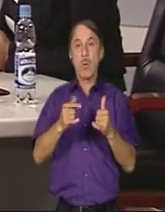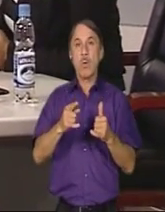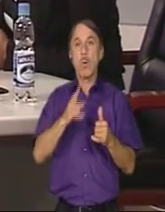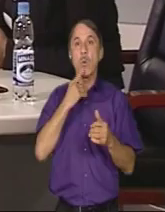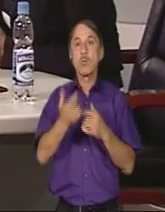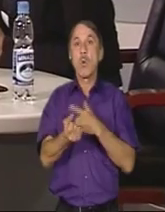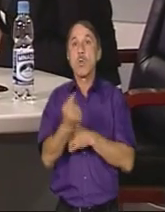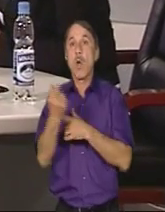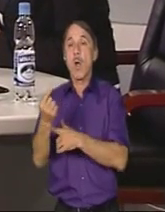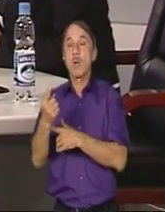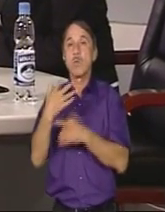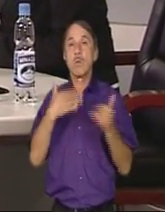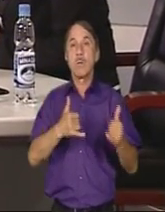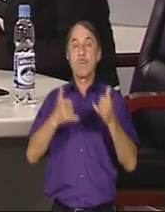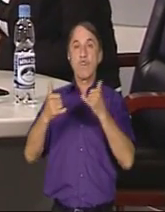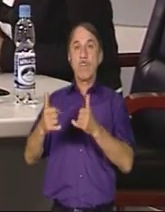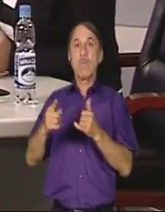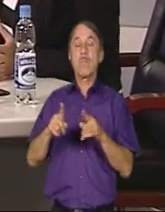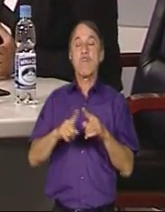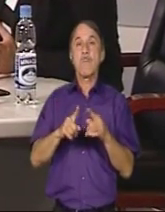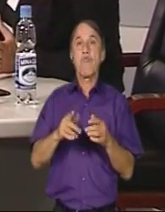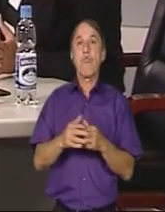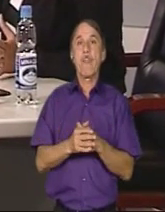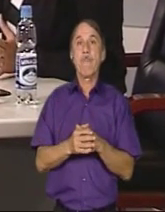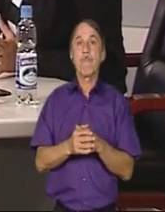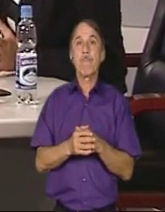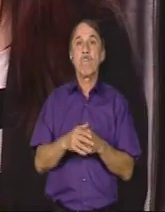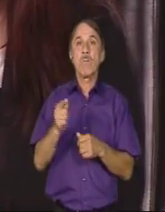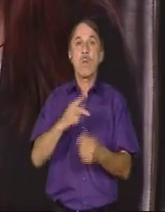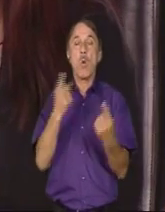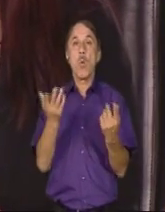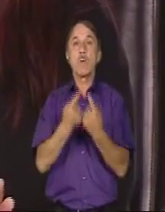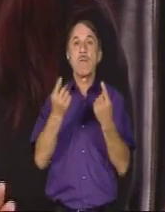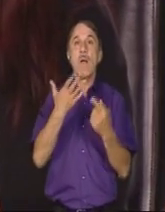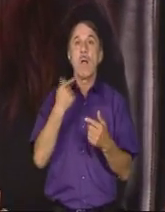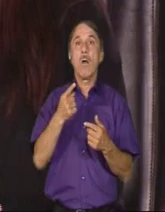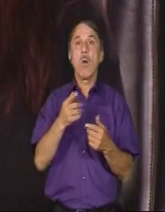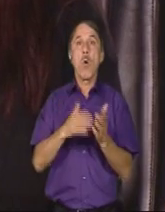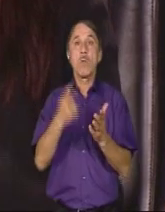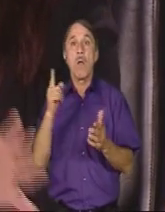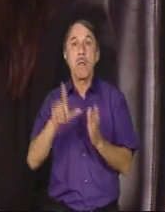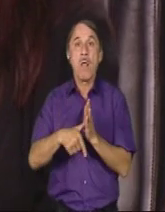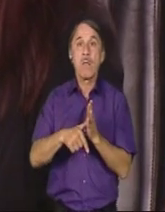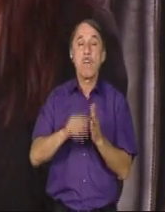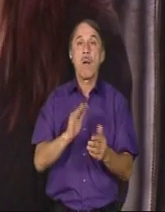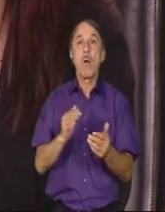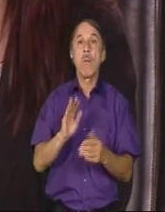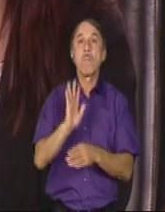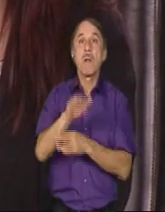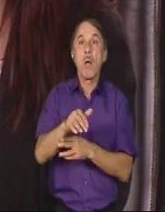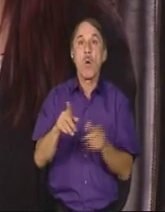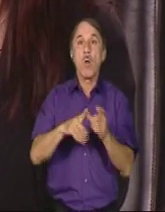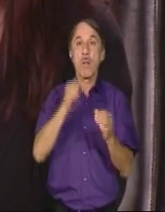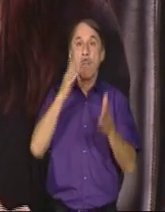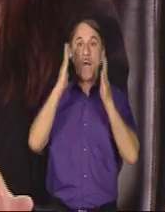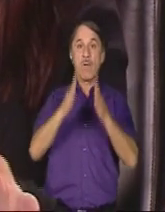ono što se događalo i što su nam uvodili neka nova pravila i neke nove uslove, i onda odjednom neki toliki